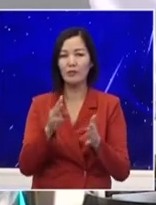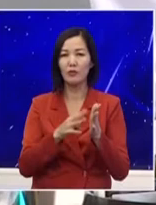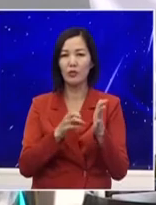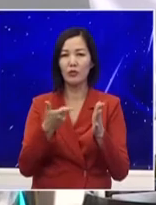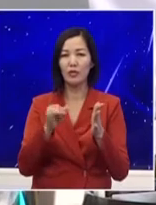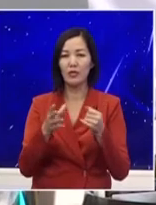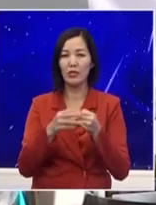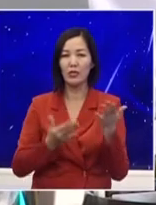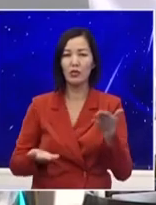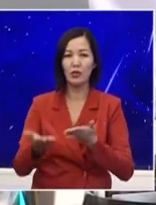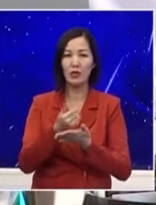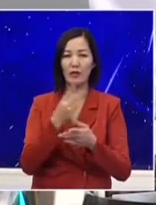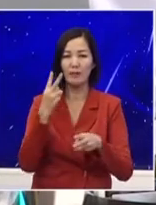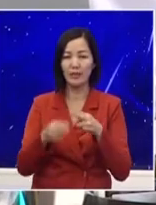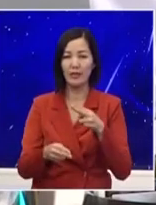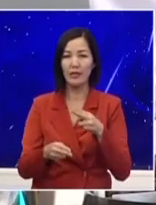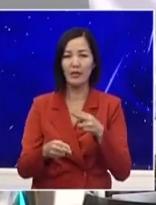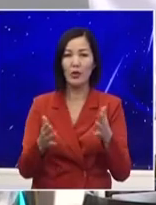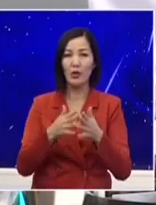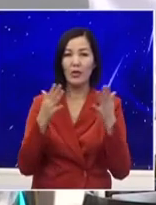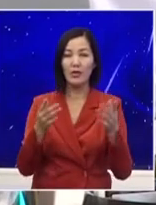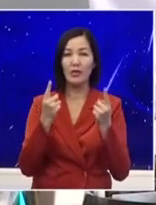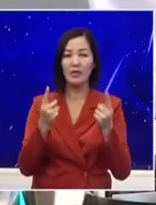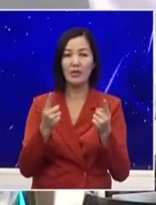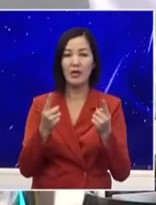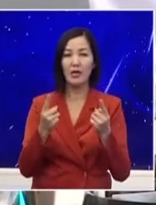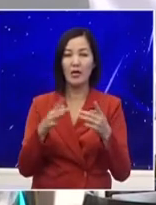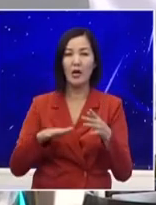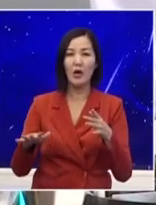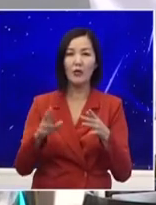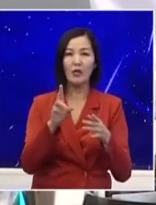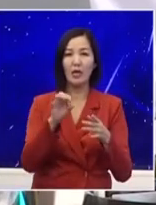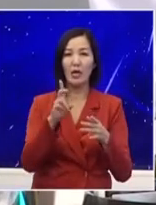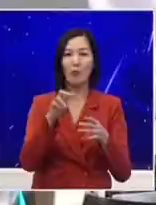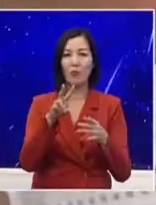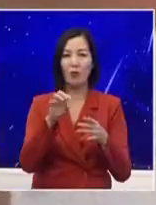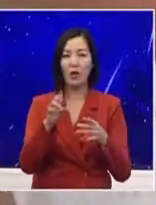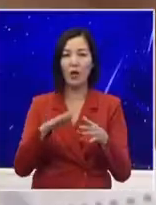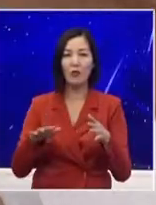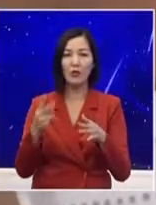орындалып бітті. Сол сияқты мына біздің үлкен ірі аудандардың біреуі мына Кербұлақ ауданы